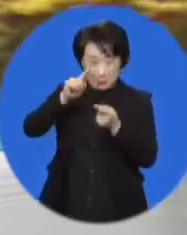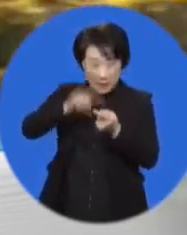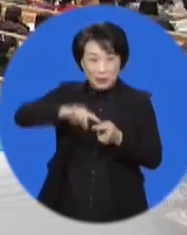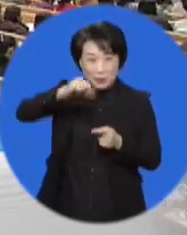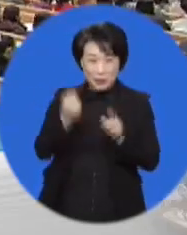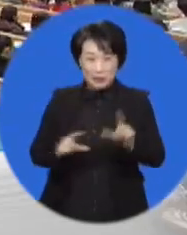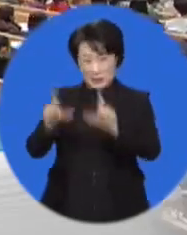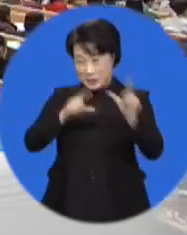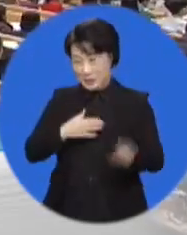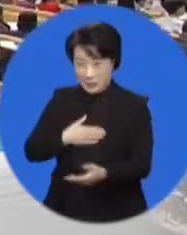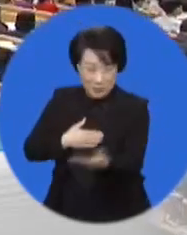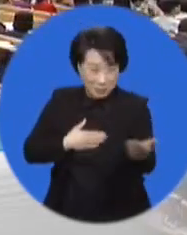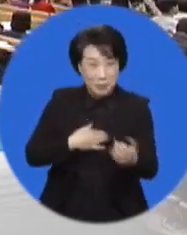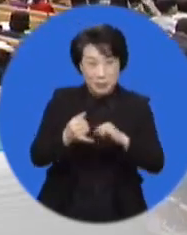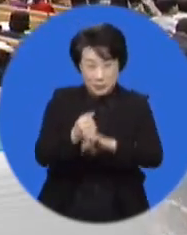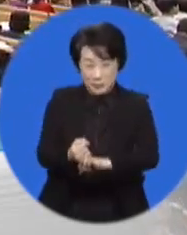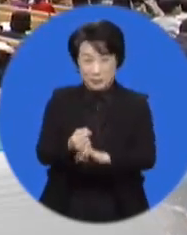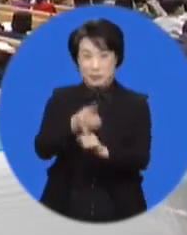이름으로 축원합니다.